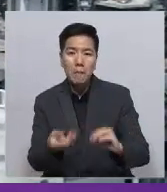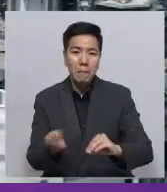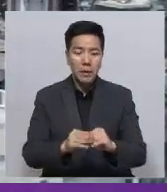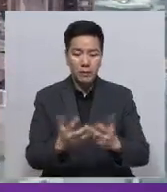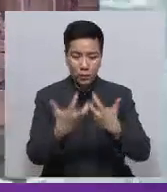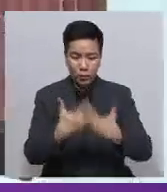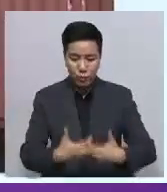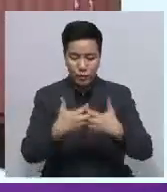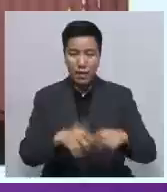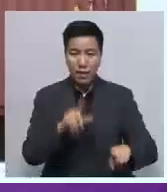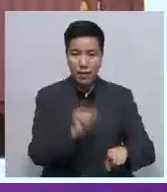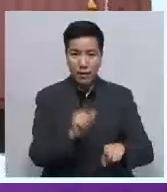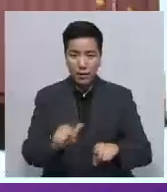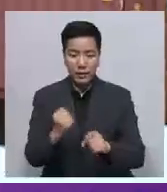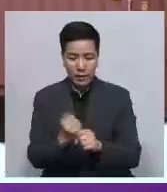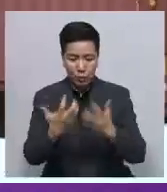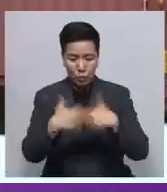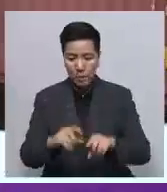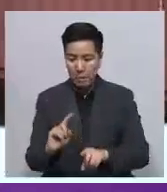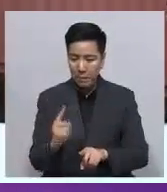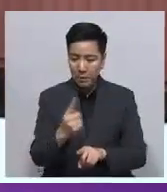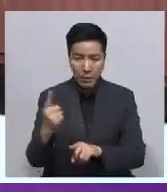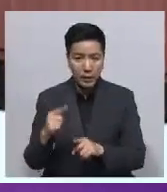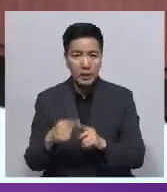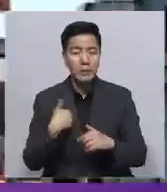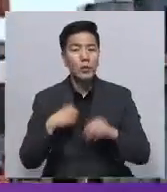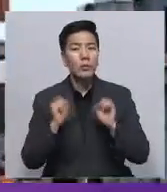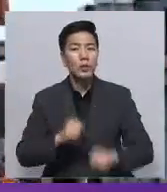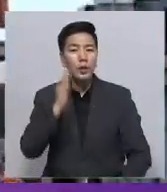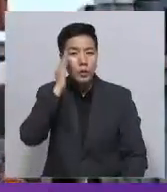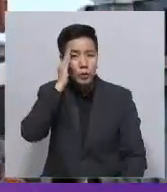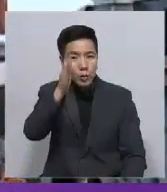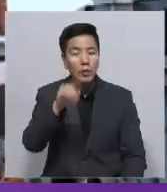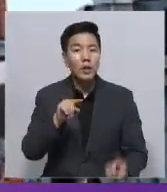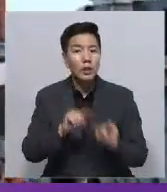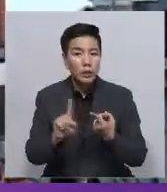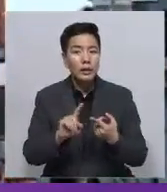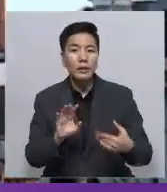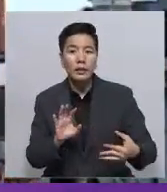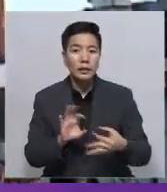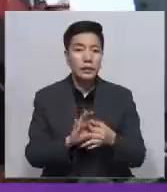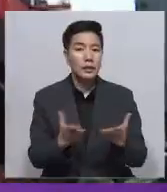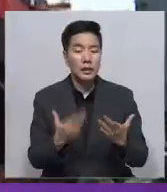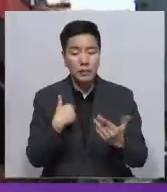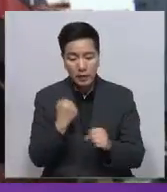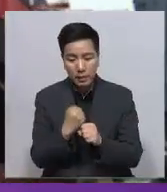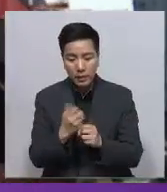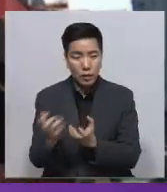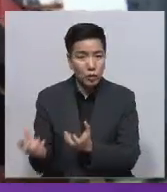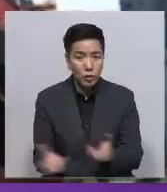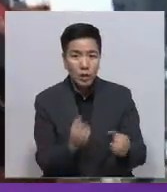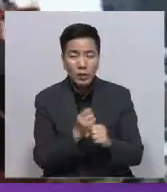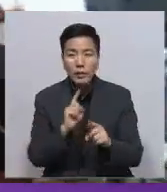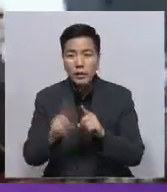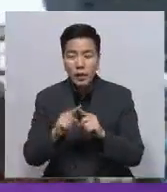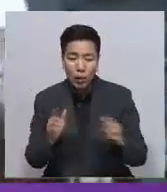าพในอุตสาหกรรมหลักสร้างฐานอุตสาหกรรมใหม่ที่มีศักยภาพในอนาคตและเสริมสร้างทักษะบุคลากรรวมทั้งการบูรณา